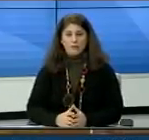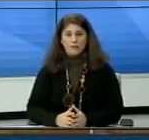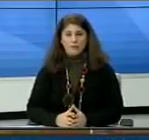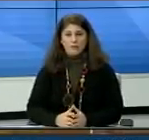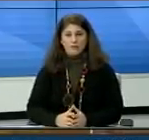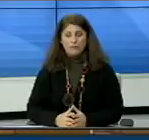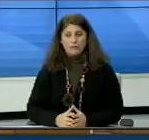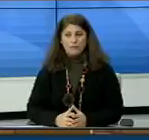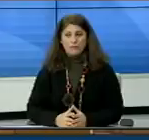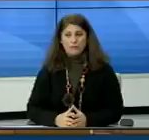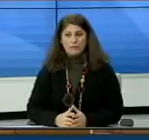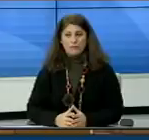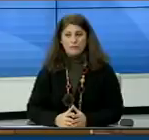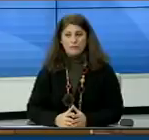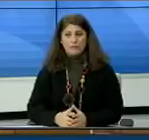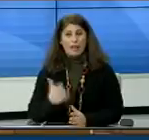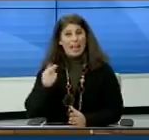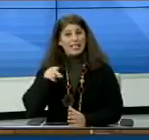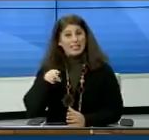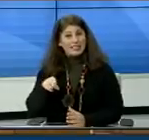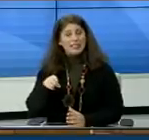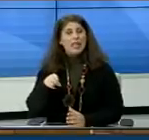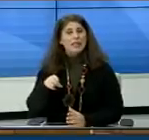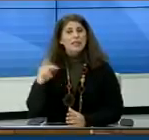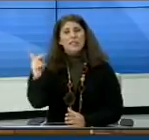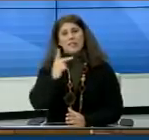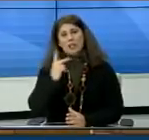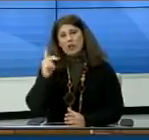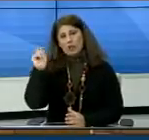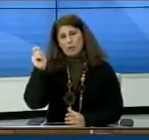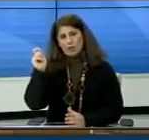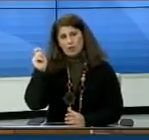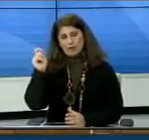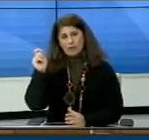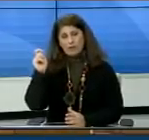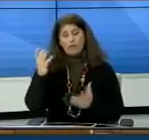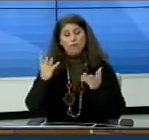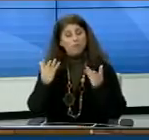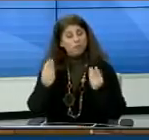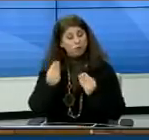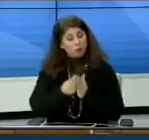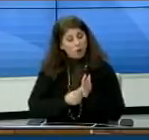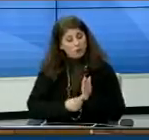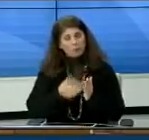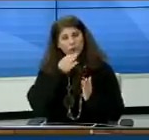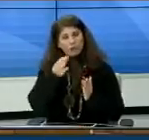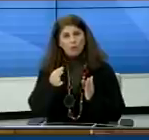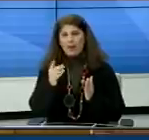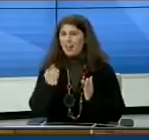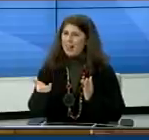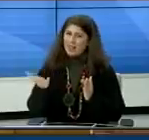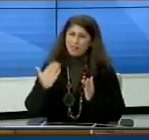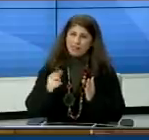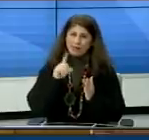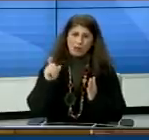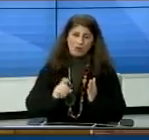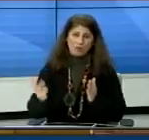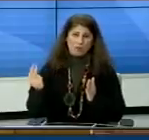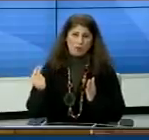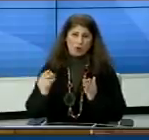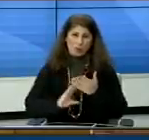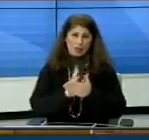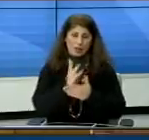εδράζεται στην κοινωνική μας πολιτική. Όπως έχουμε πει πολλές φορές, δεν υπάρχει βιώσιμη οικονομική